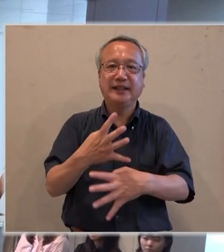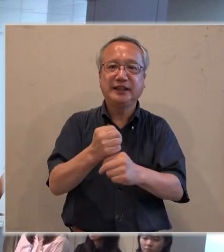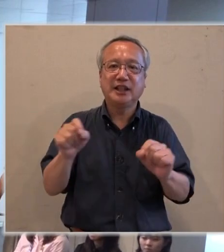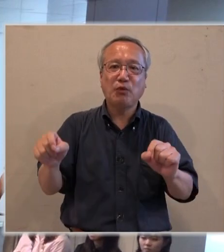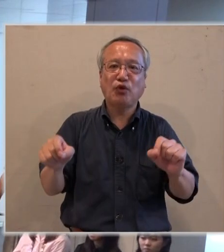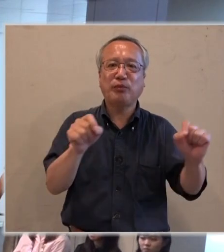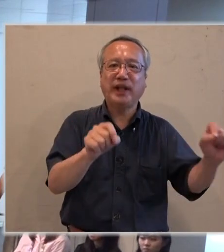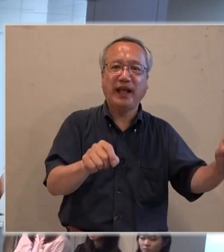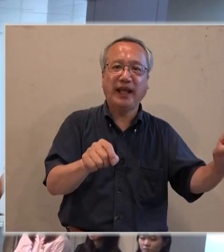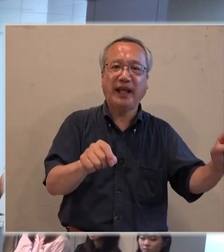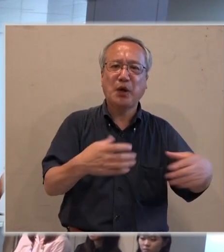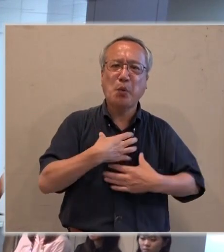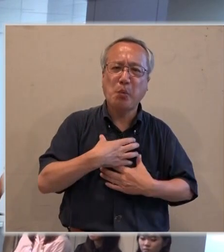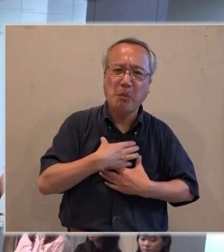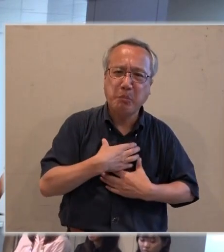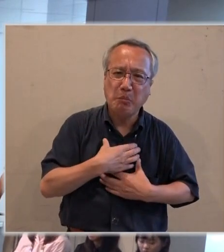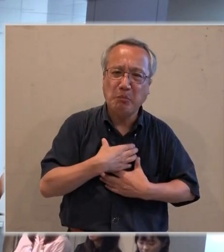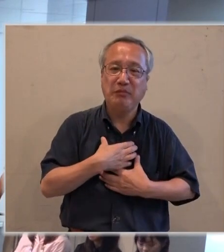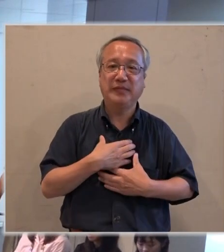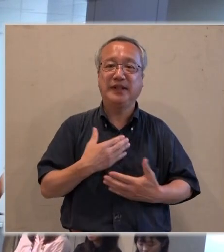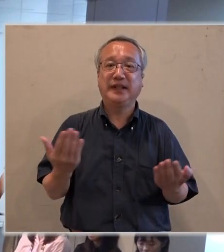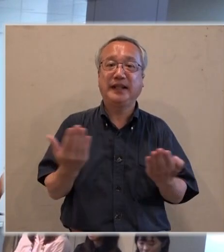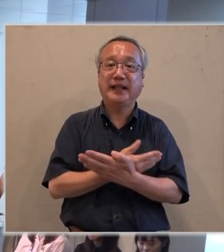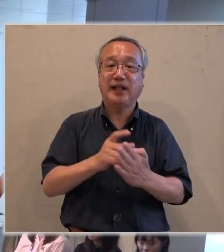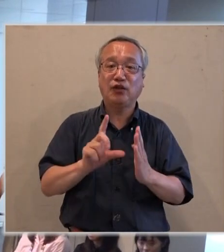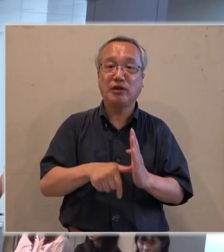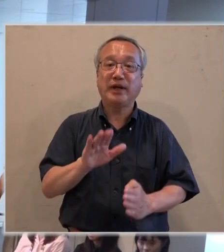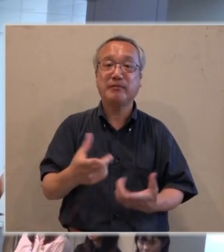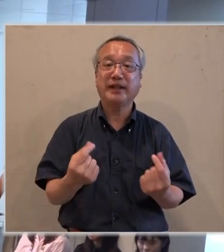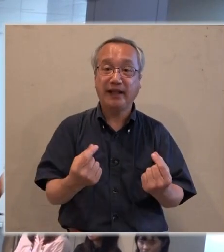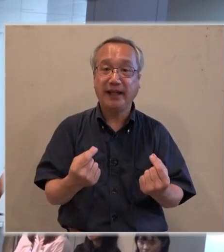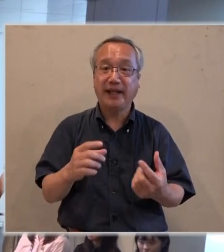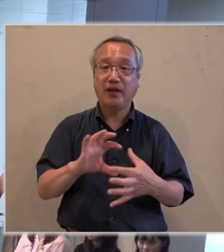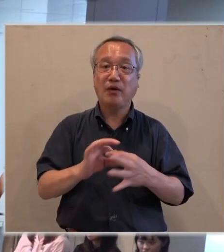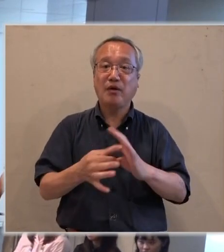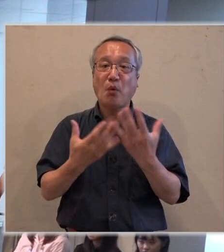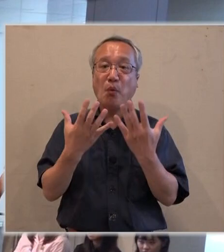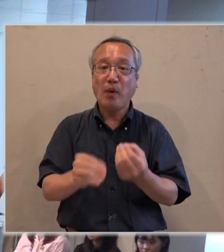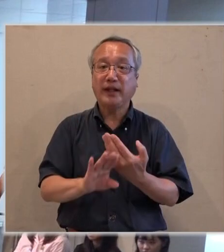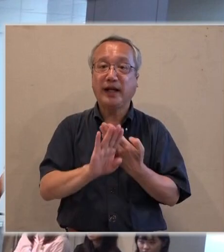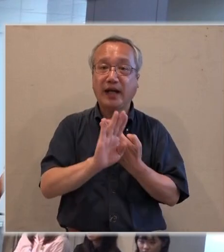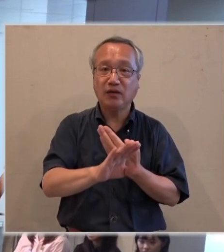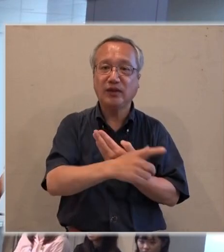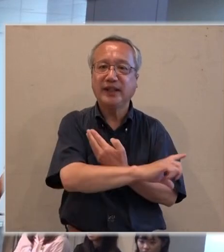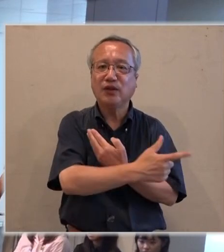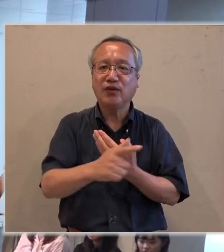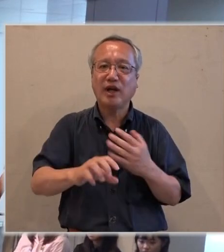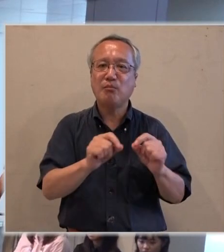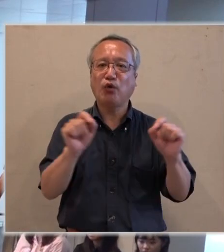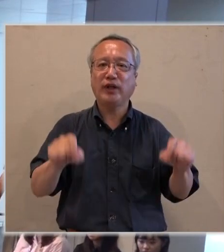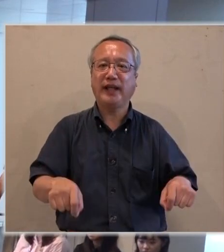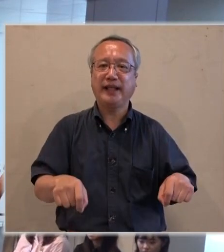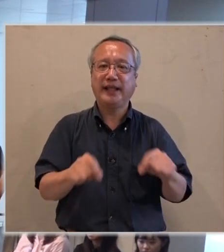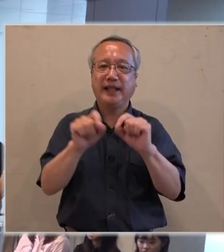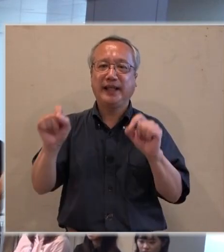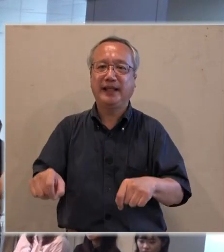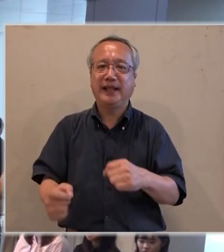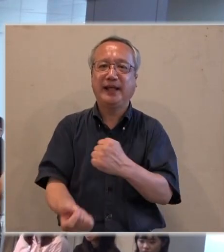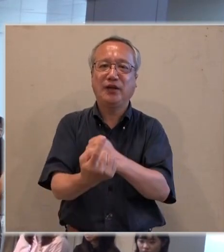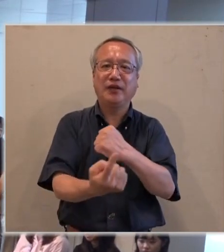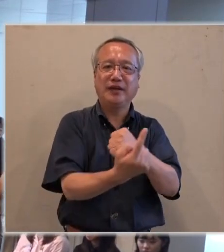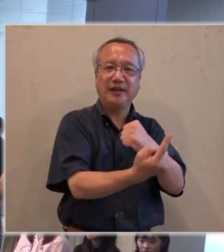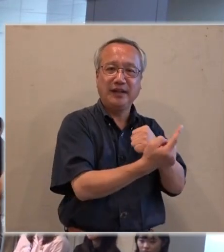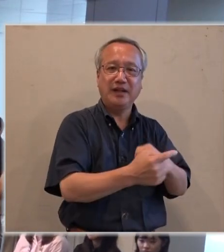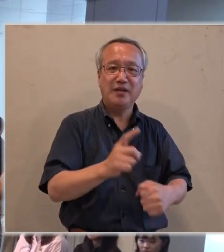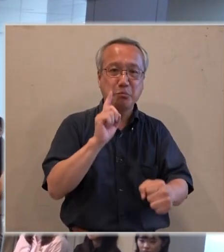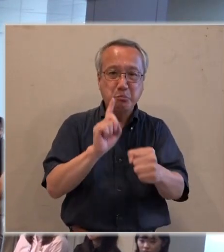みたいな不安な時期になった時期もありますよね。そして終わったらスポンサーの問題とかもいろんな問題があったと思うんです